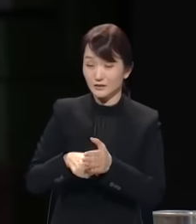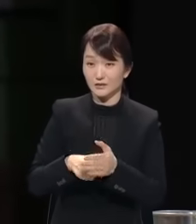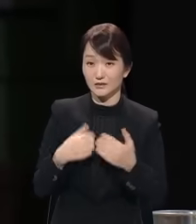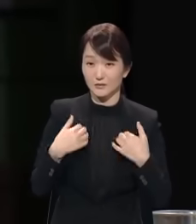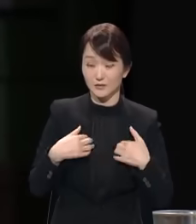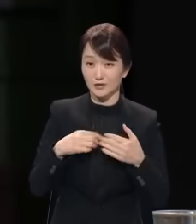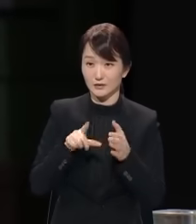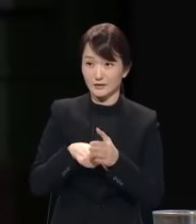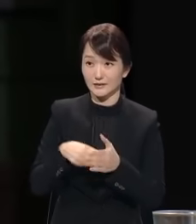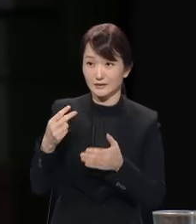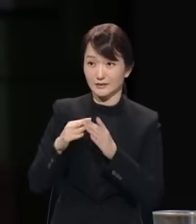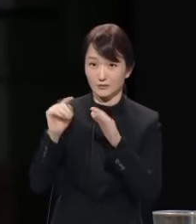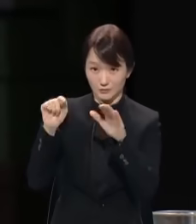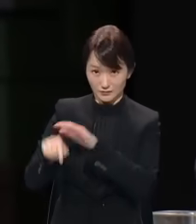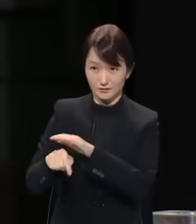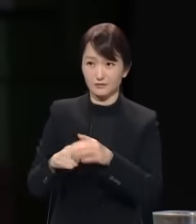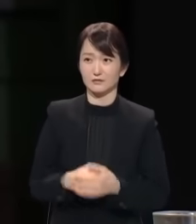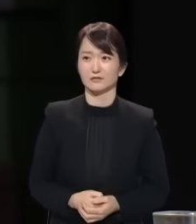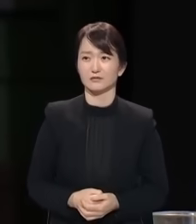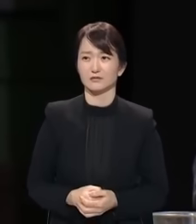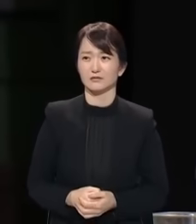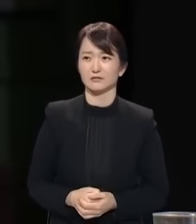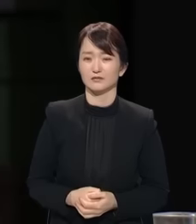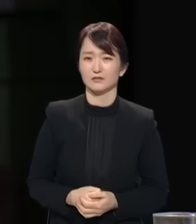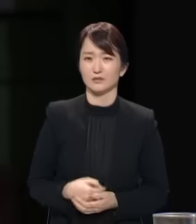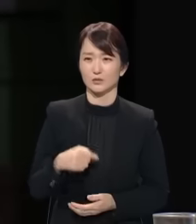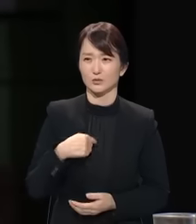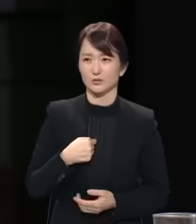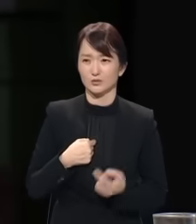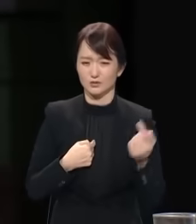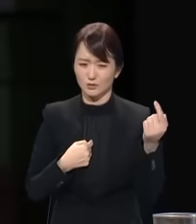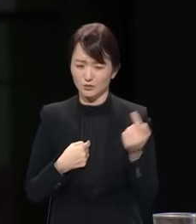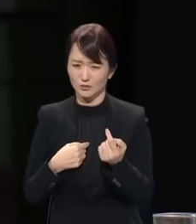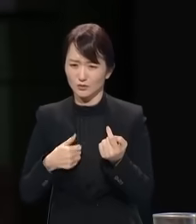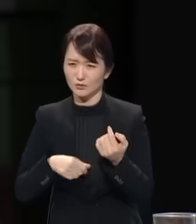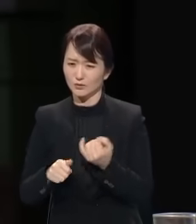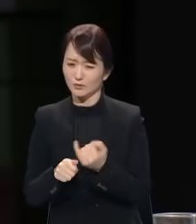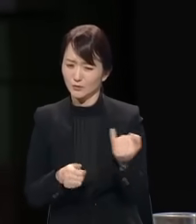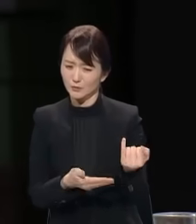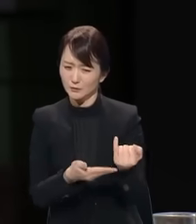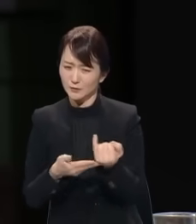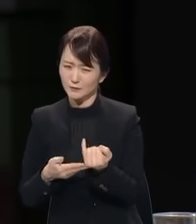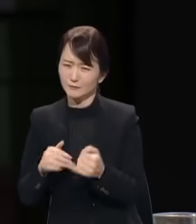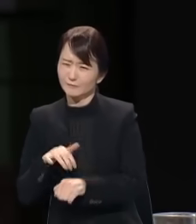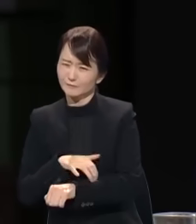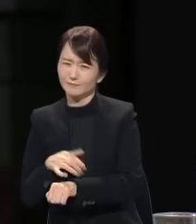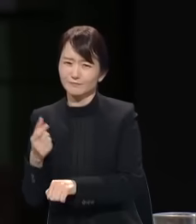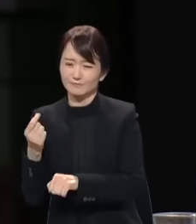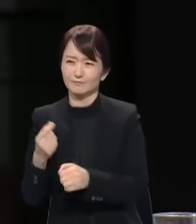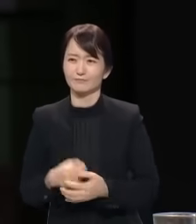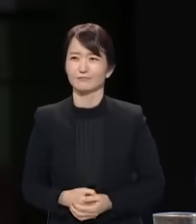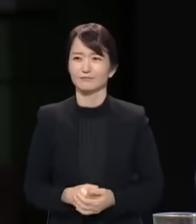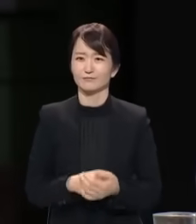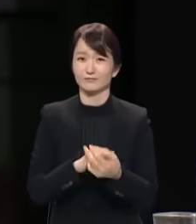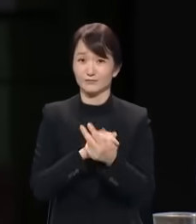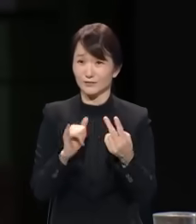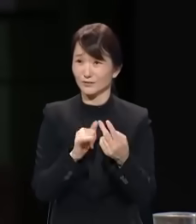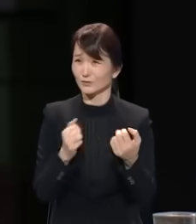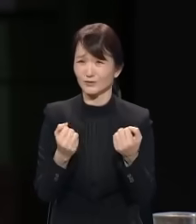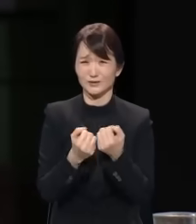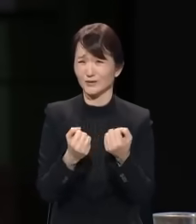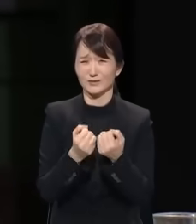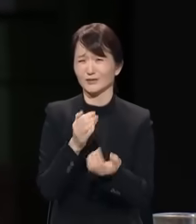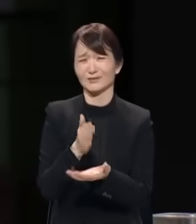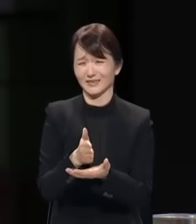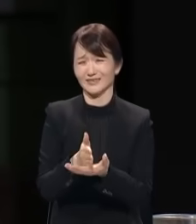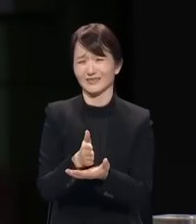갔어요 하셨고요. 제리메이님, 그런데 혼자 오는 며느리 맞이하는 것도 불편할 듯한데요 하셨습니다. 또 신명숙님, 두 분 싸우지 마세요